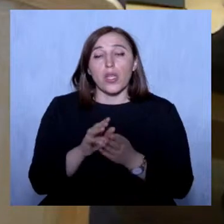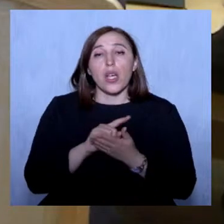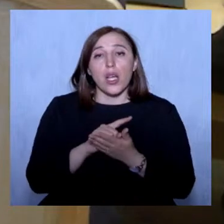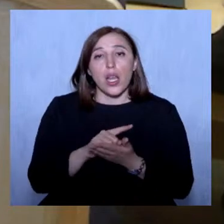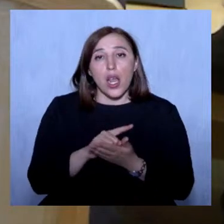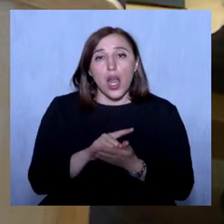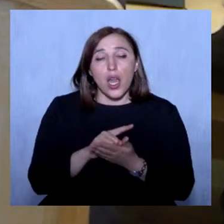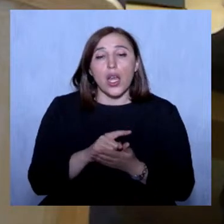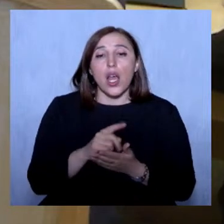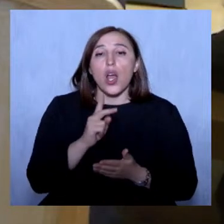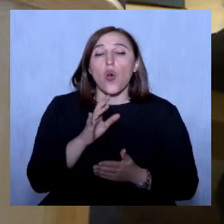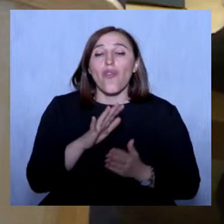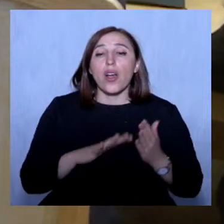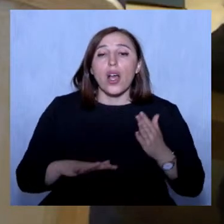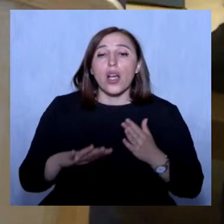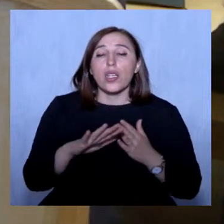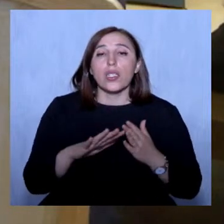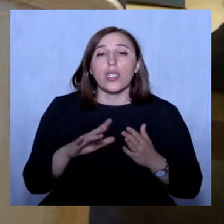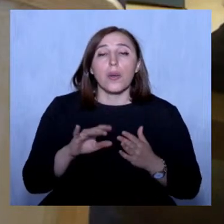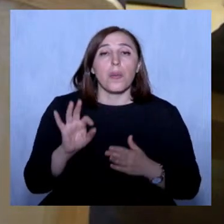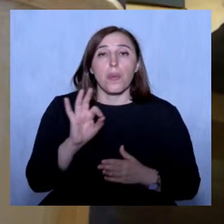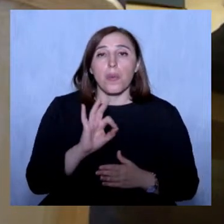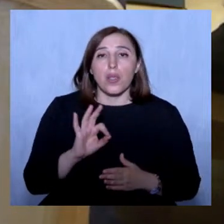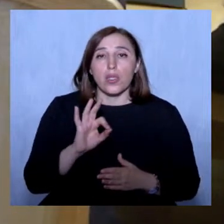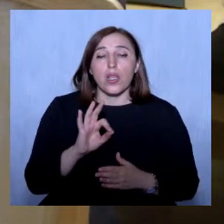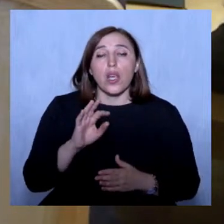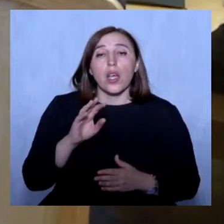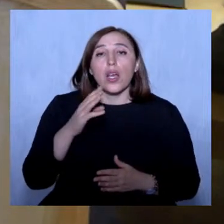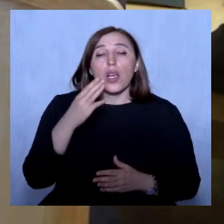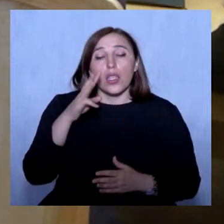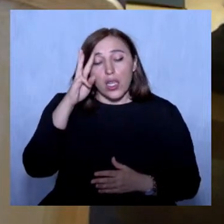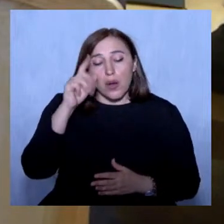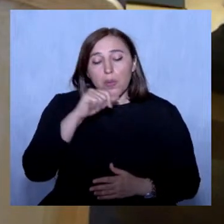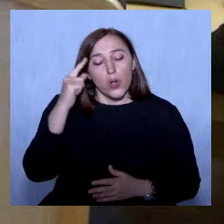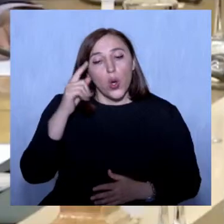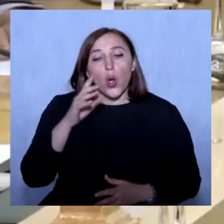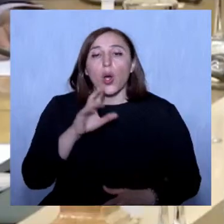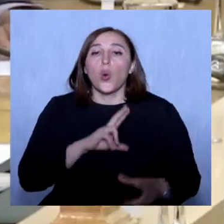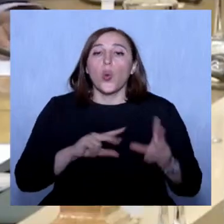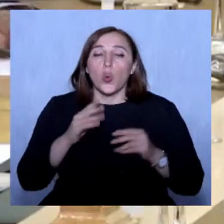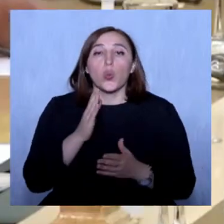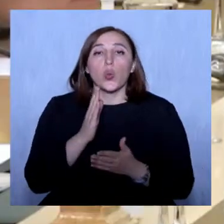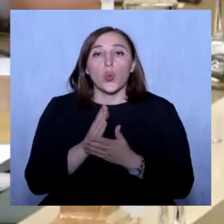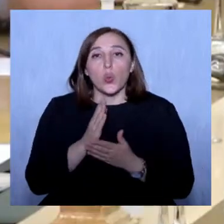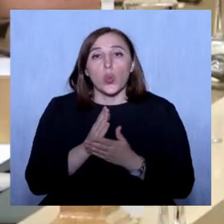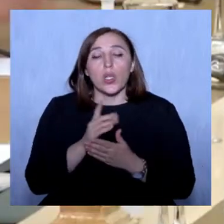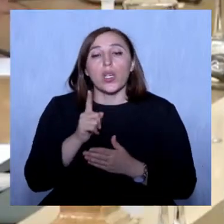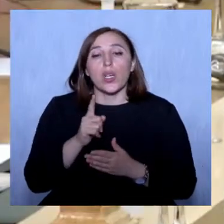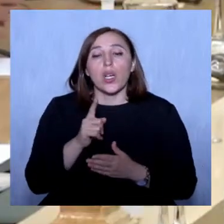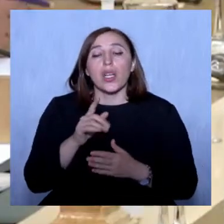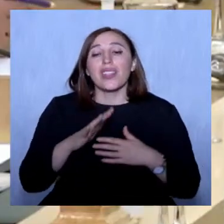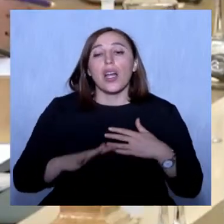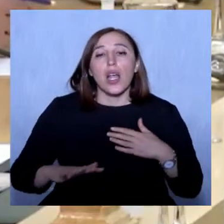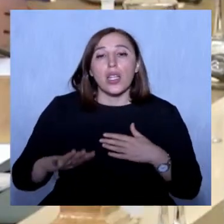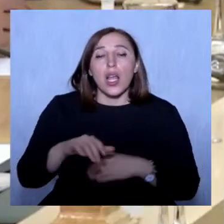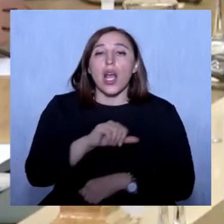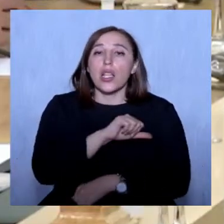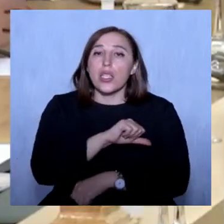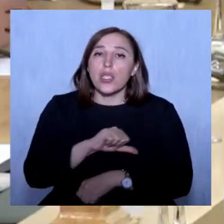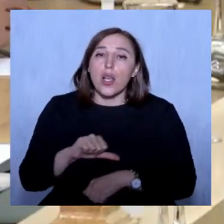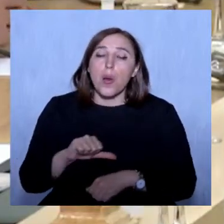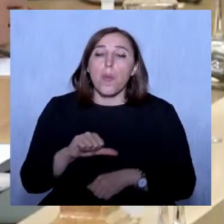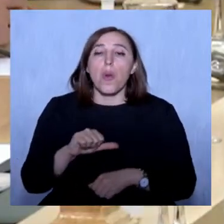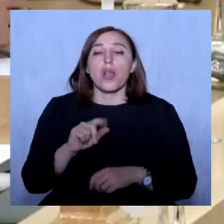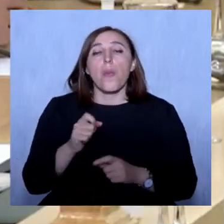իրավիճակը հարավային կովկասում հավելելով թե հրանում հույսուն են, որ Հուսաստանը կարձագանքի տարածաշրջանում սահմանների